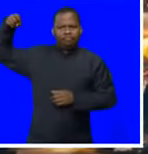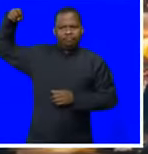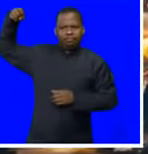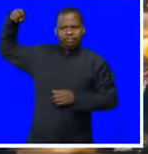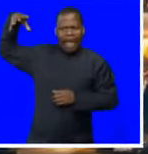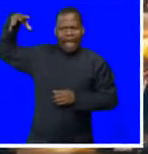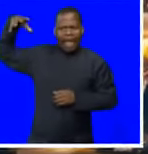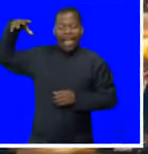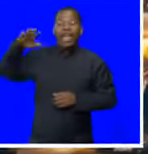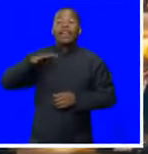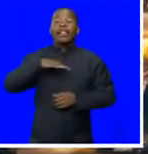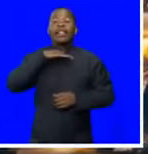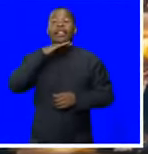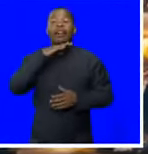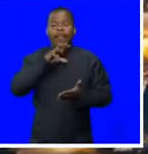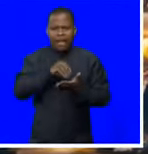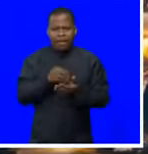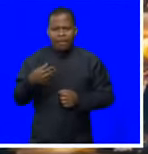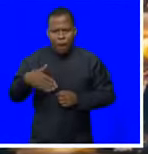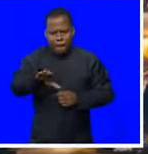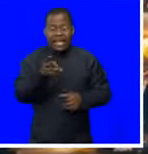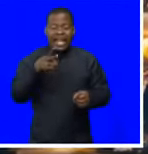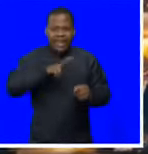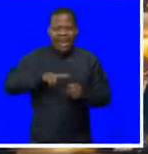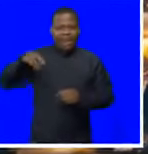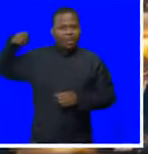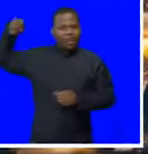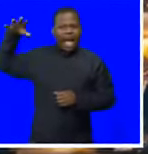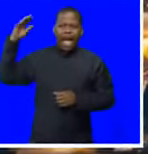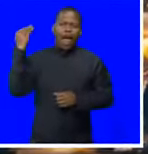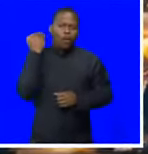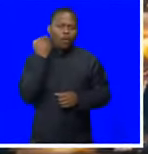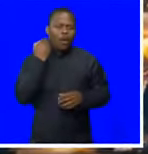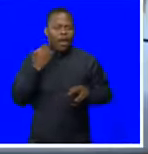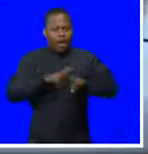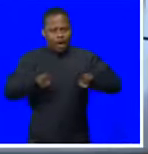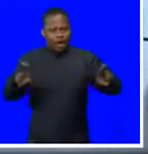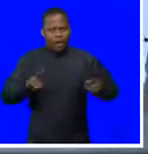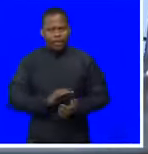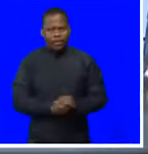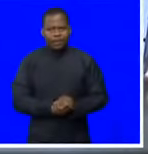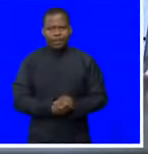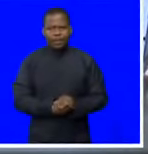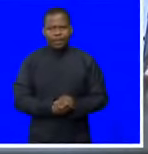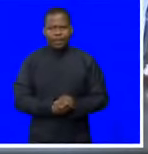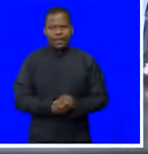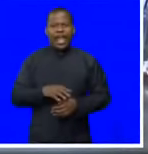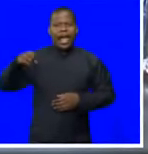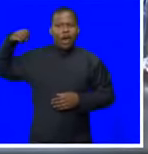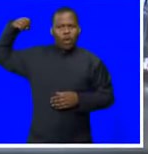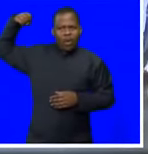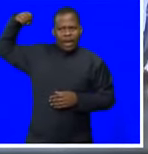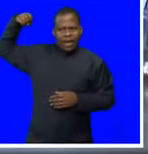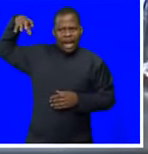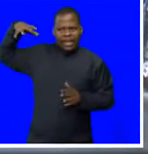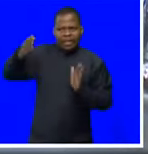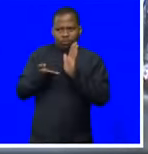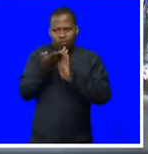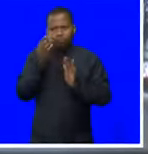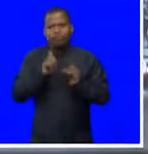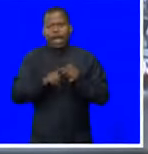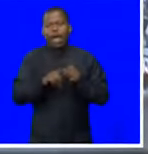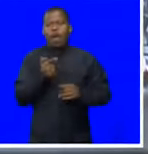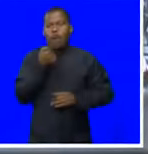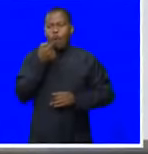ke kube ngilokukhonsile kujingeke kungawaduleli ke maswati. Njengalokhu kukhula kwagesi kanye nemafutha etimotolo